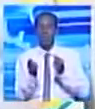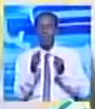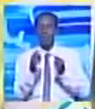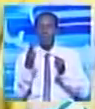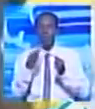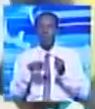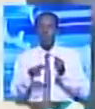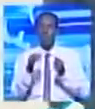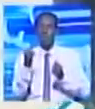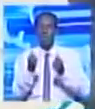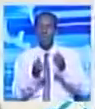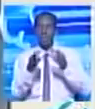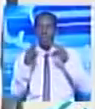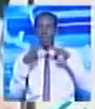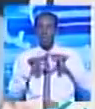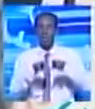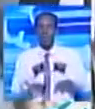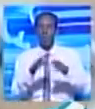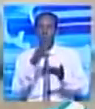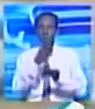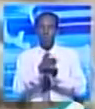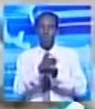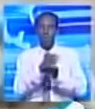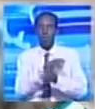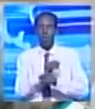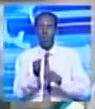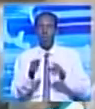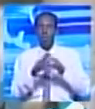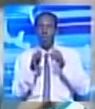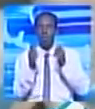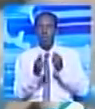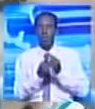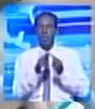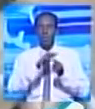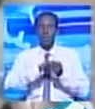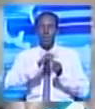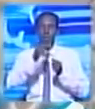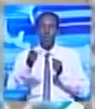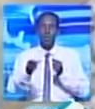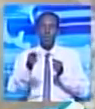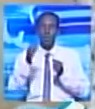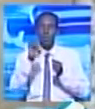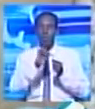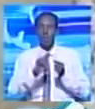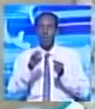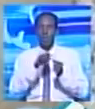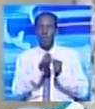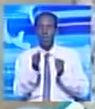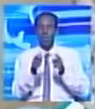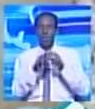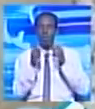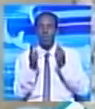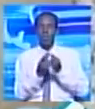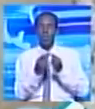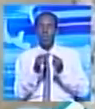appréhendés sur la route nationale numéro 9, précisément à Boulhit. Les ressortissants ont été refoulés vers leur pays d'origine.